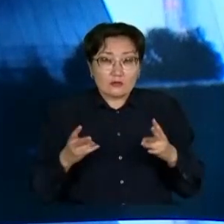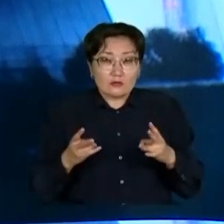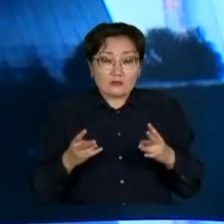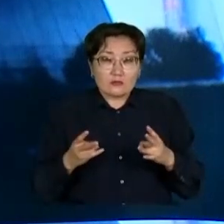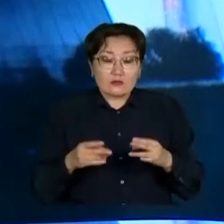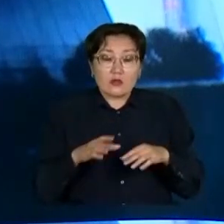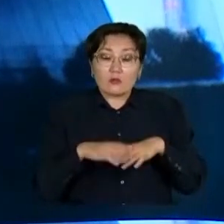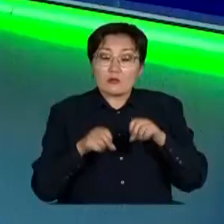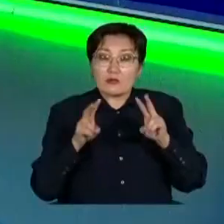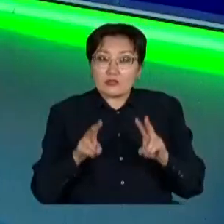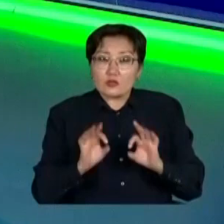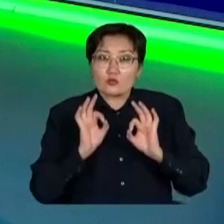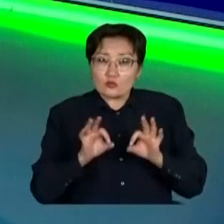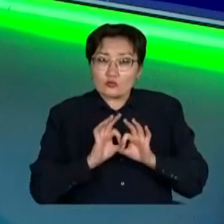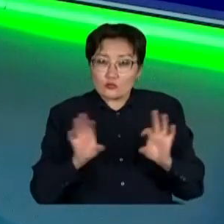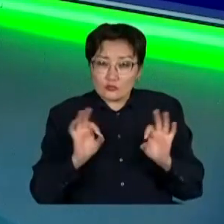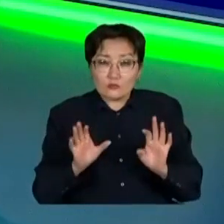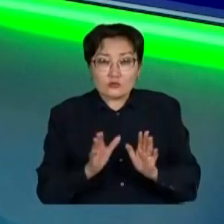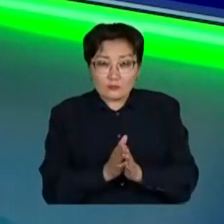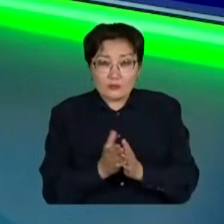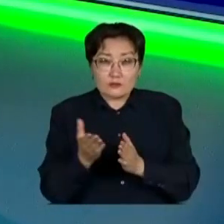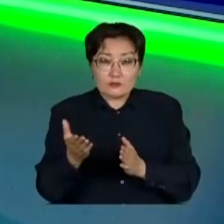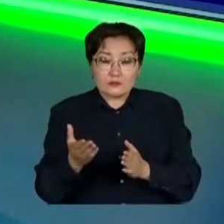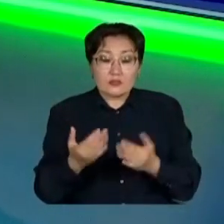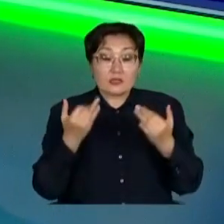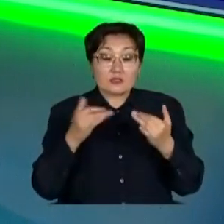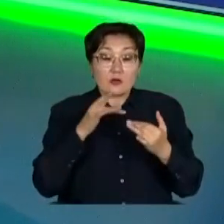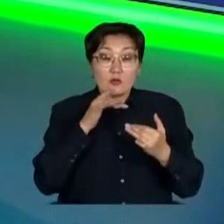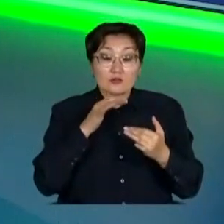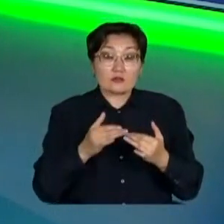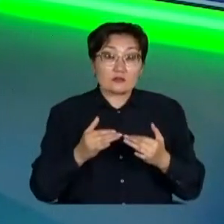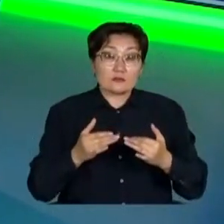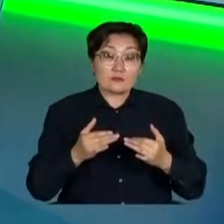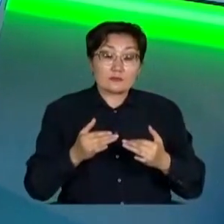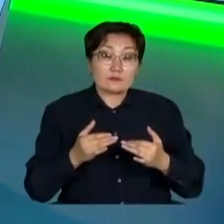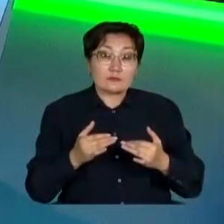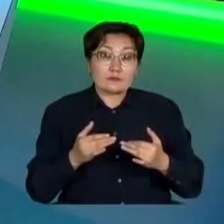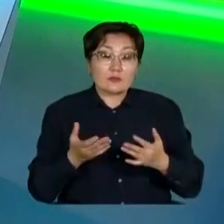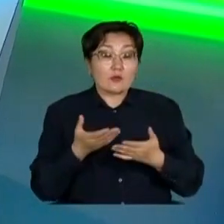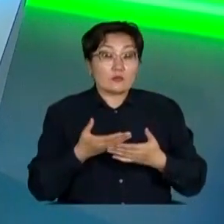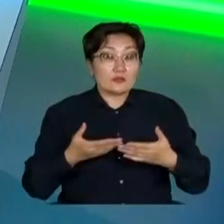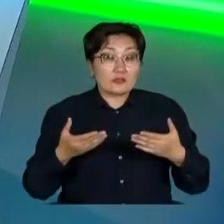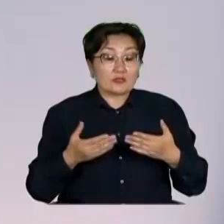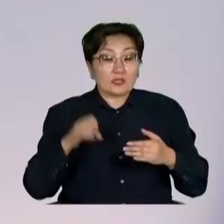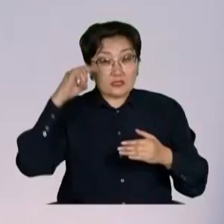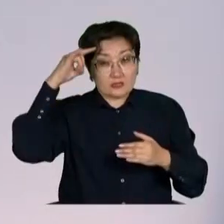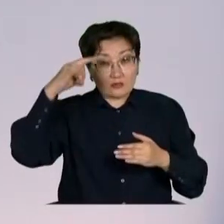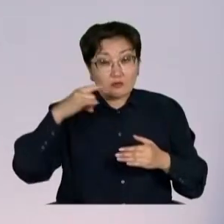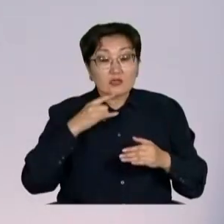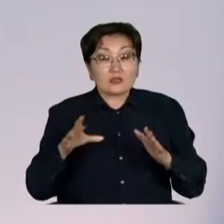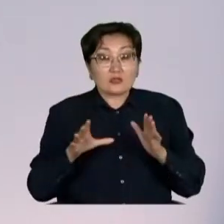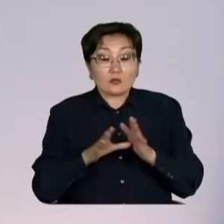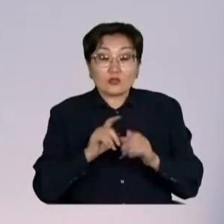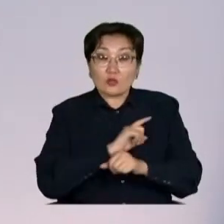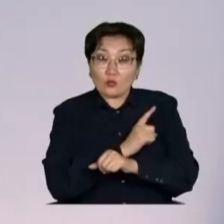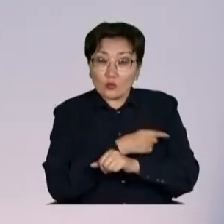ашып, маман ретінде түсіндіріп берсеңіз. Енді қазіргі таңда бізде Қазақстанда электр